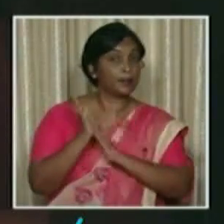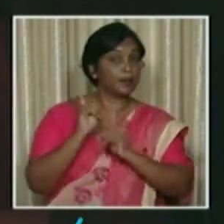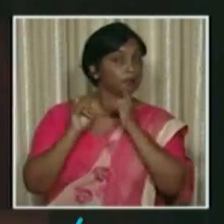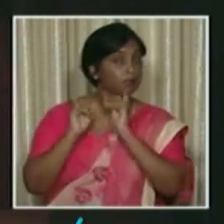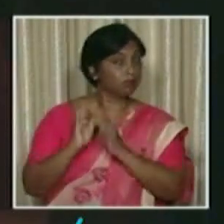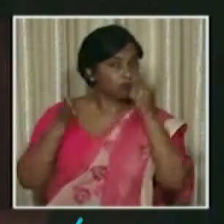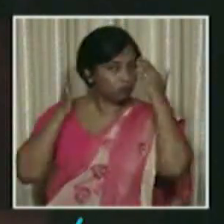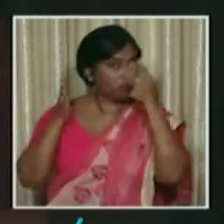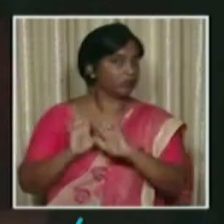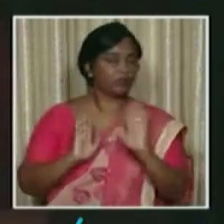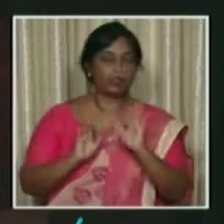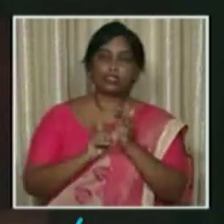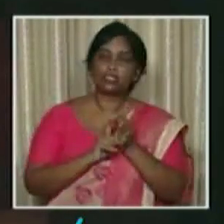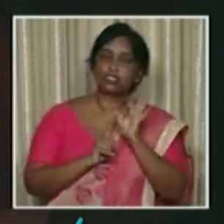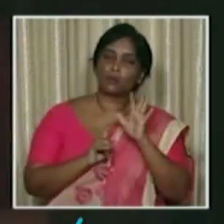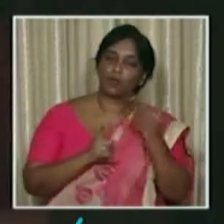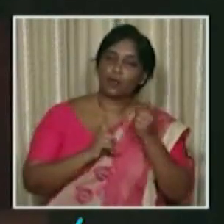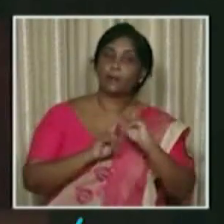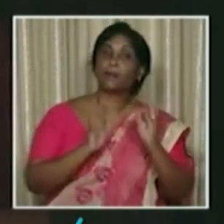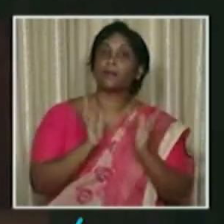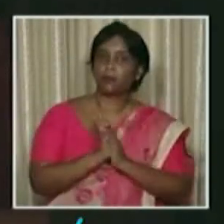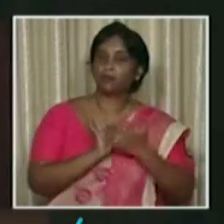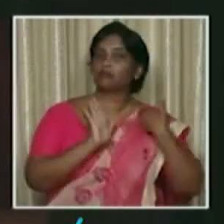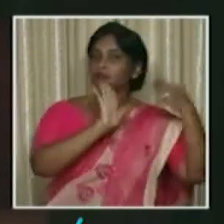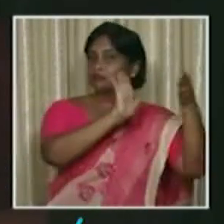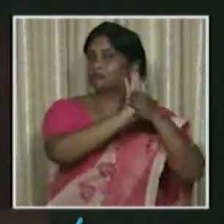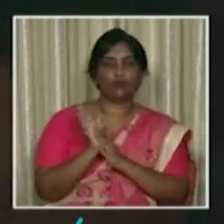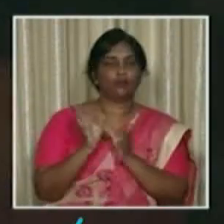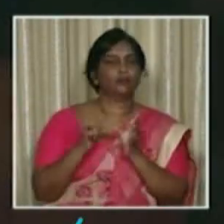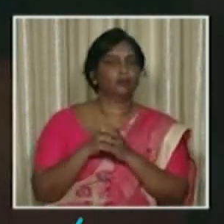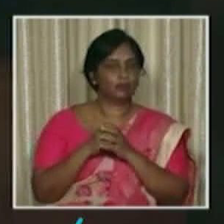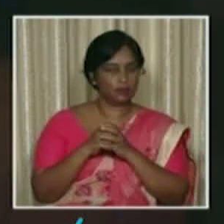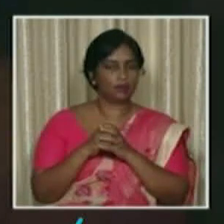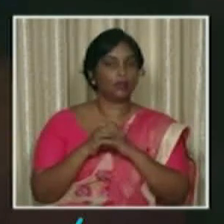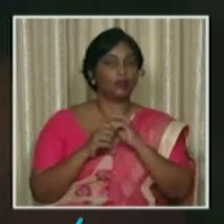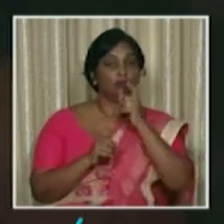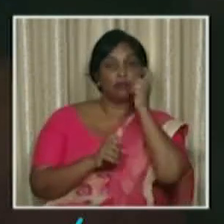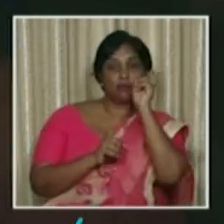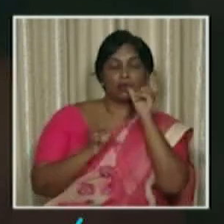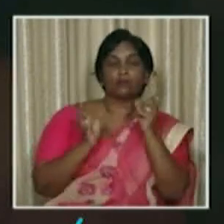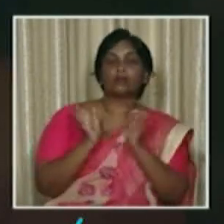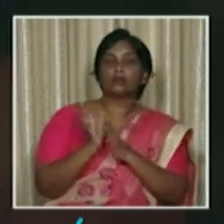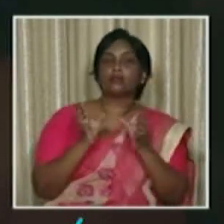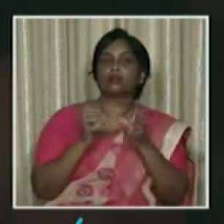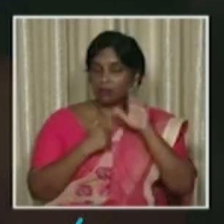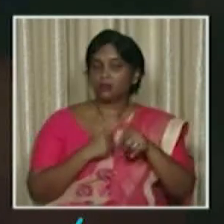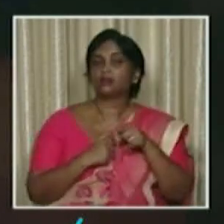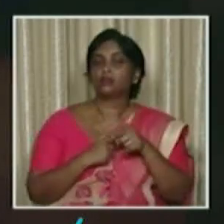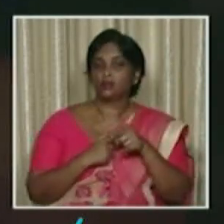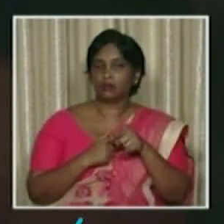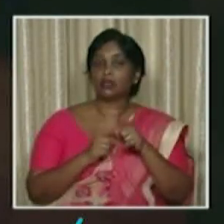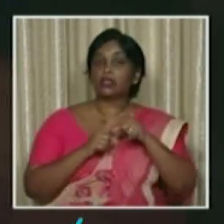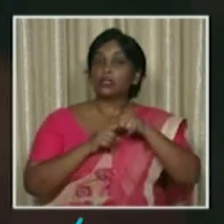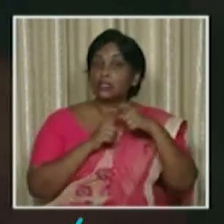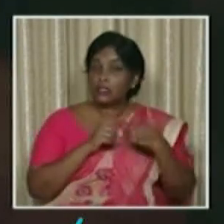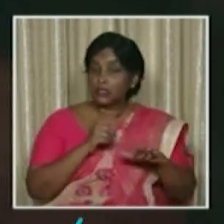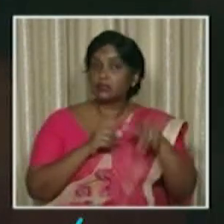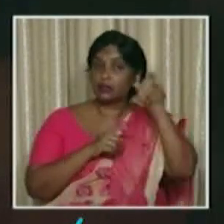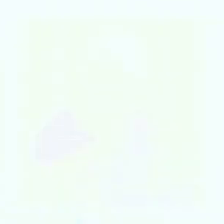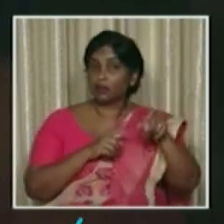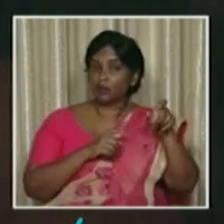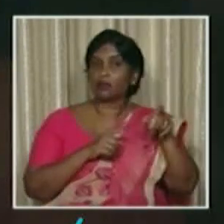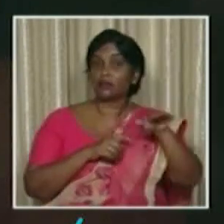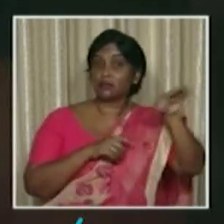එක්කෝ ජනාධිපතිවරයා හෝ අගමැතිවරයා යටතටවත් ගෙනෙන්නට කටයුතු කරන්න අධීක්ෂණ යාන්ත්‍රණයක් හදන්නේ කියලා කියන එක තමයි ආබාධ සහිත අපේ